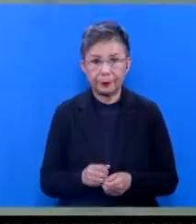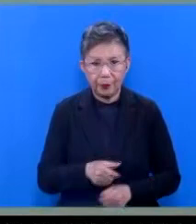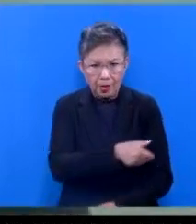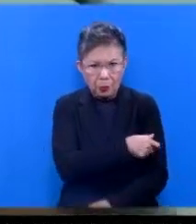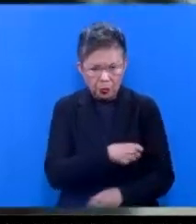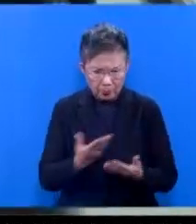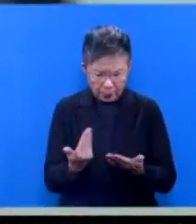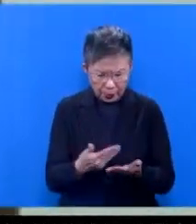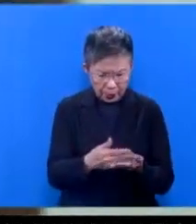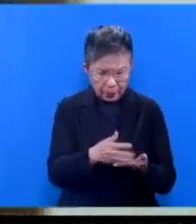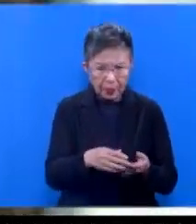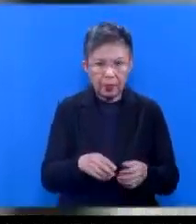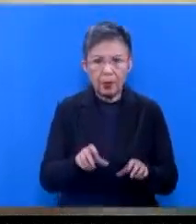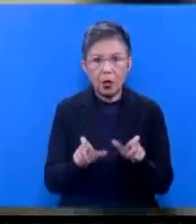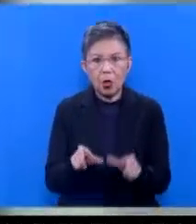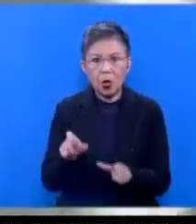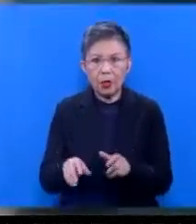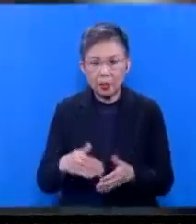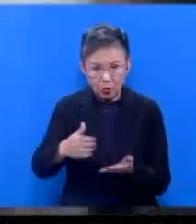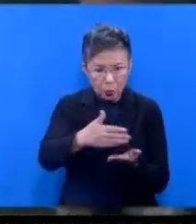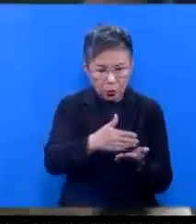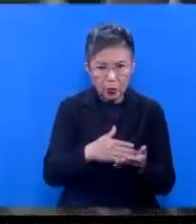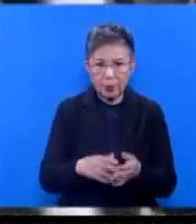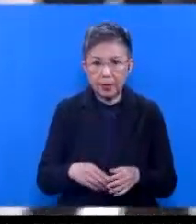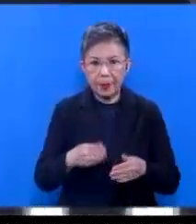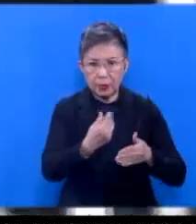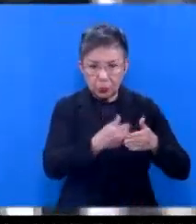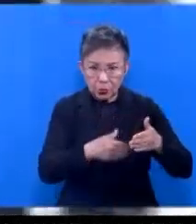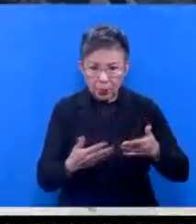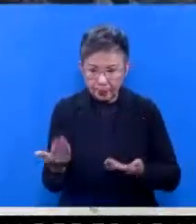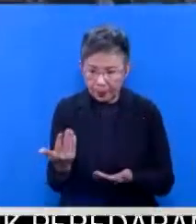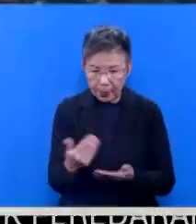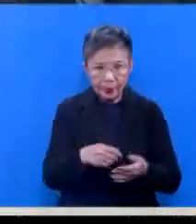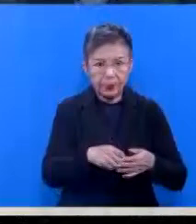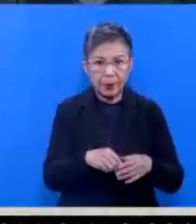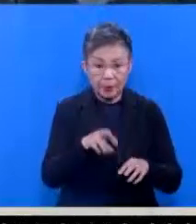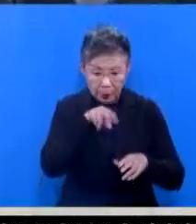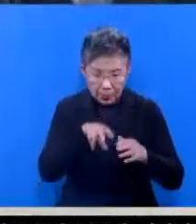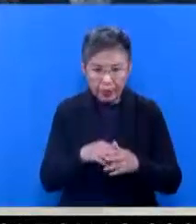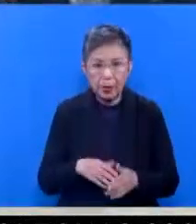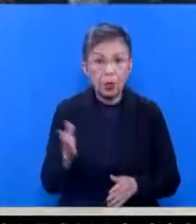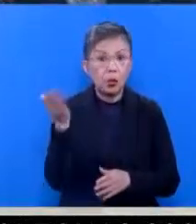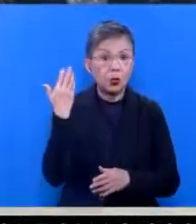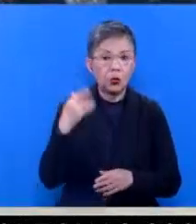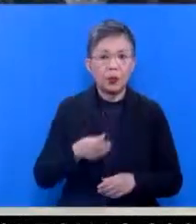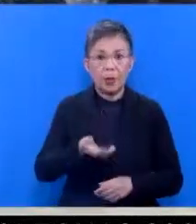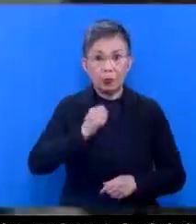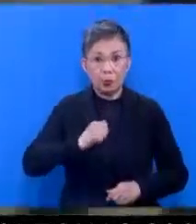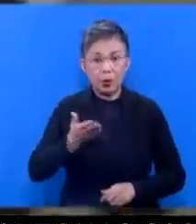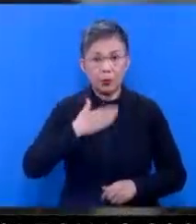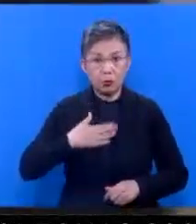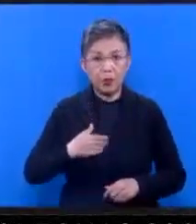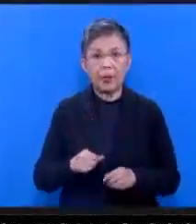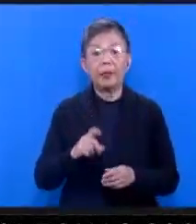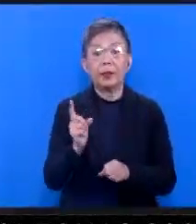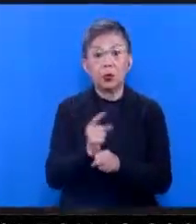Petugas memeriksa sejumlah staf puskesmas dan mengumpulkan sejumlah berkas. Sebelumnya, pemilik apotek Bumi di kawasan Green